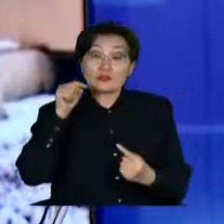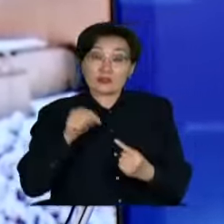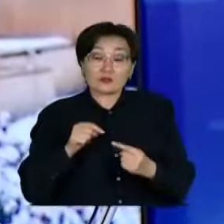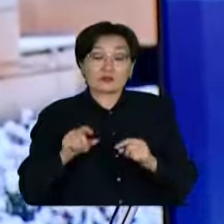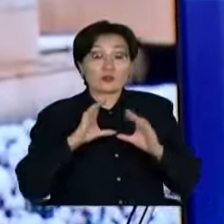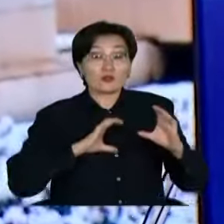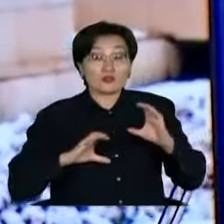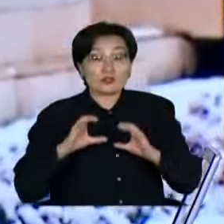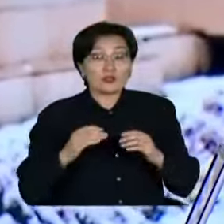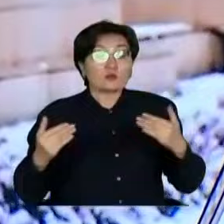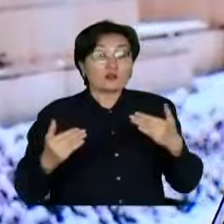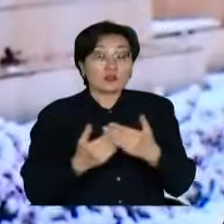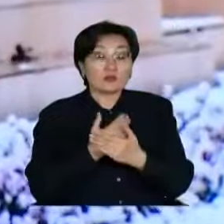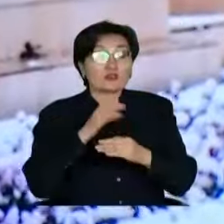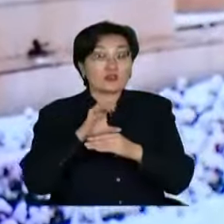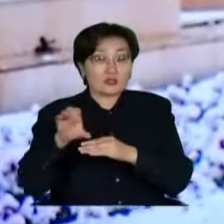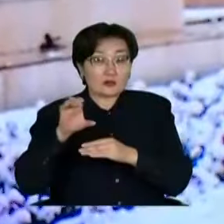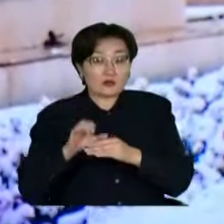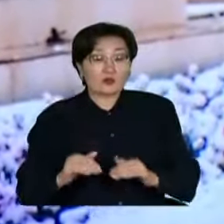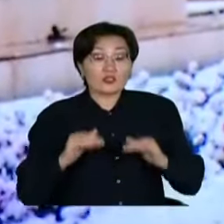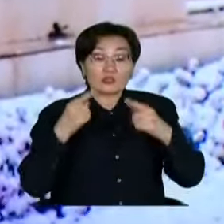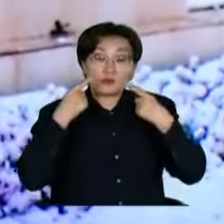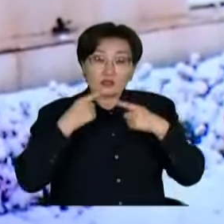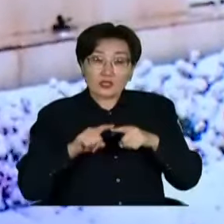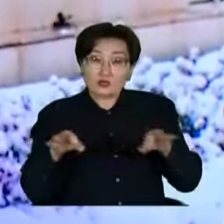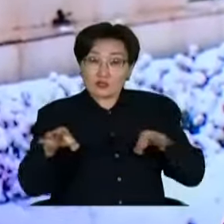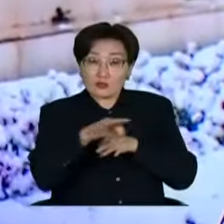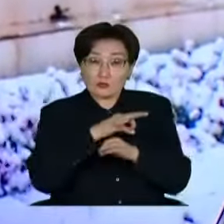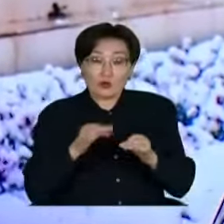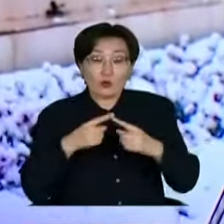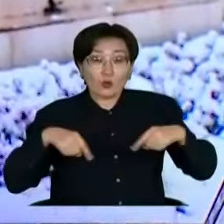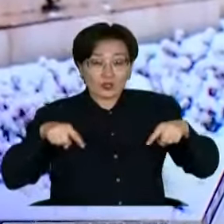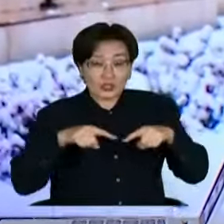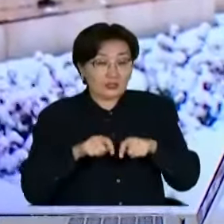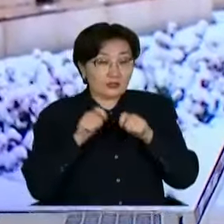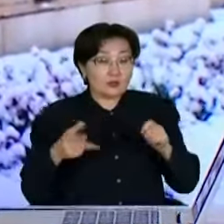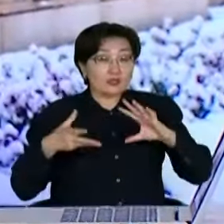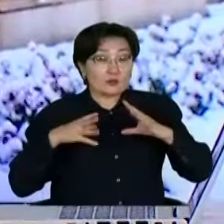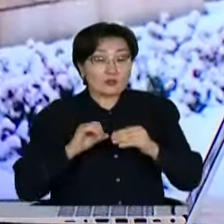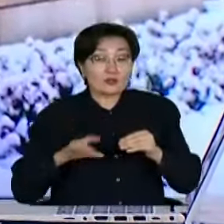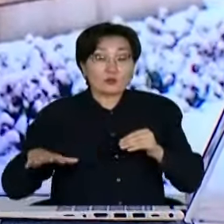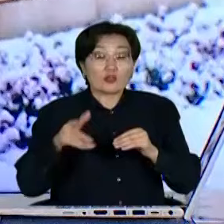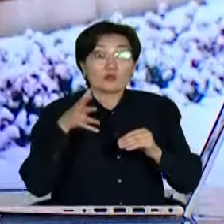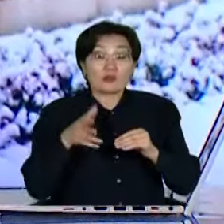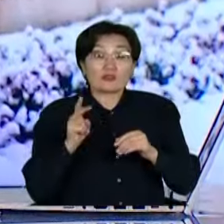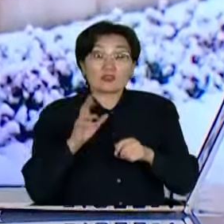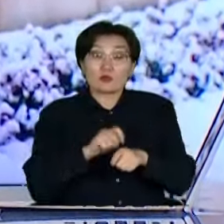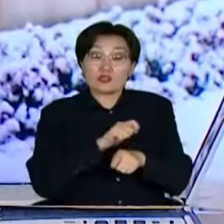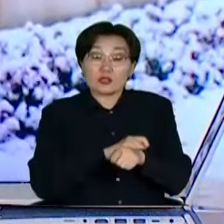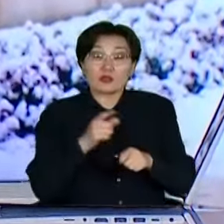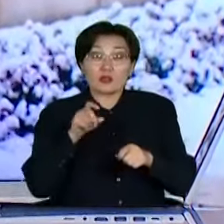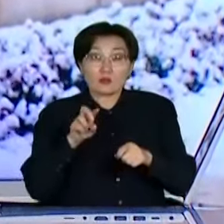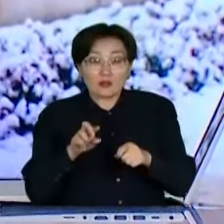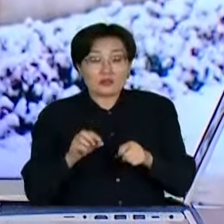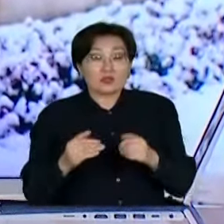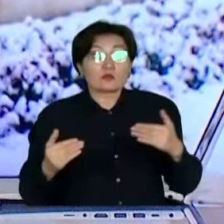беру мекемесінде инновациялық өнімдер мен жоғары технологиялық жобалар орталығы ашылды. Жалпы ауданы 5000 шаршы метр болатын хабта